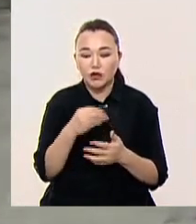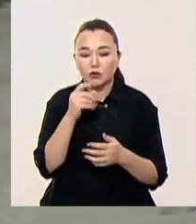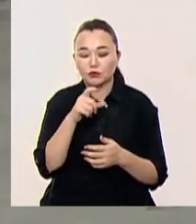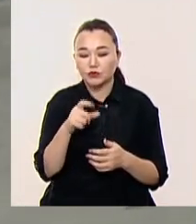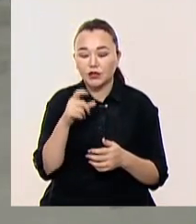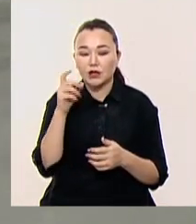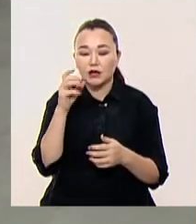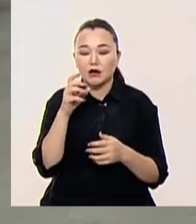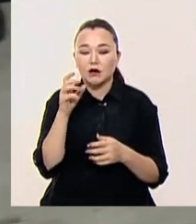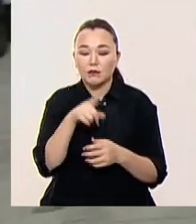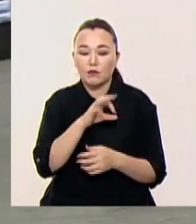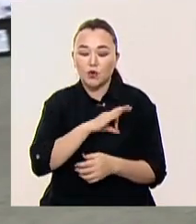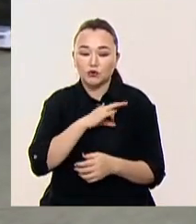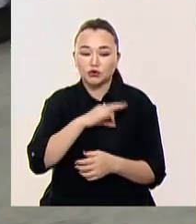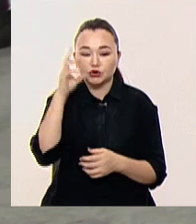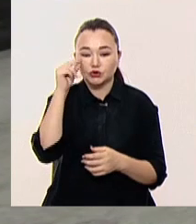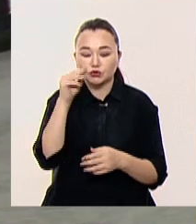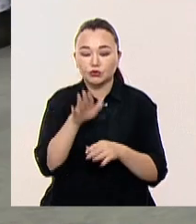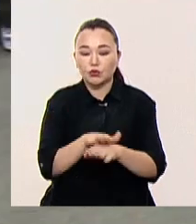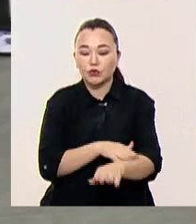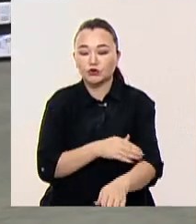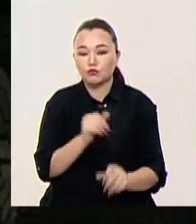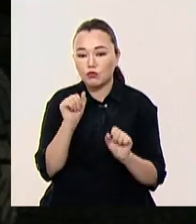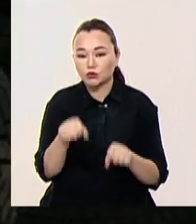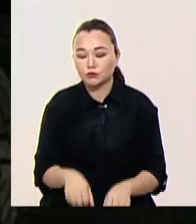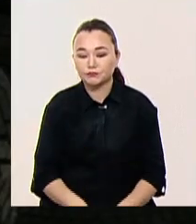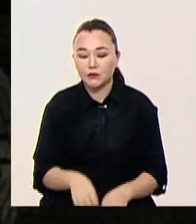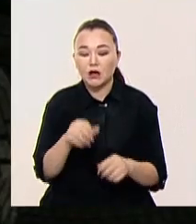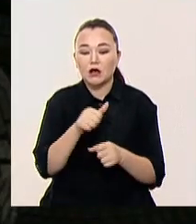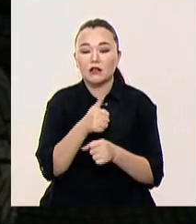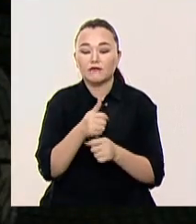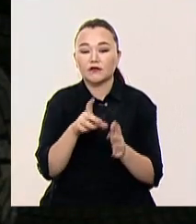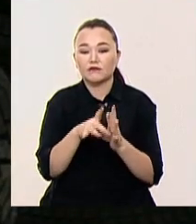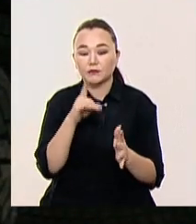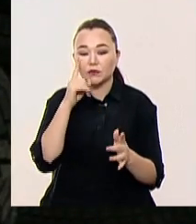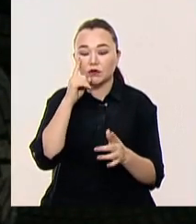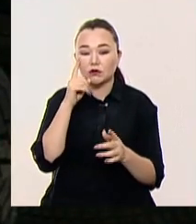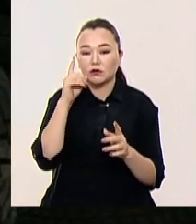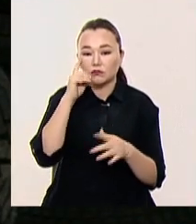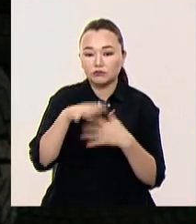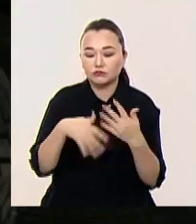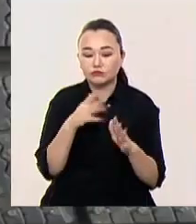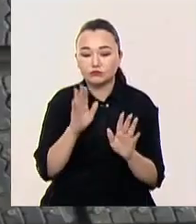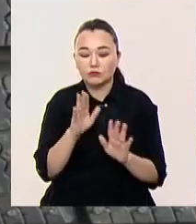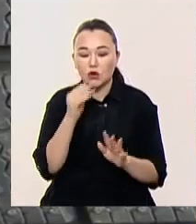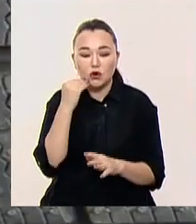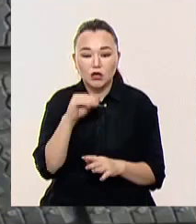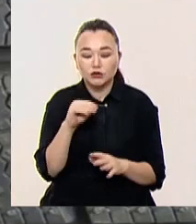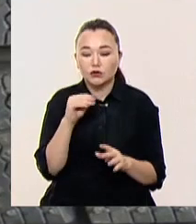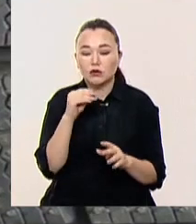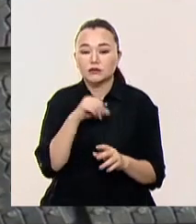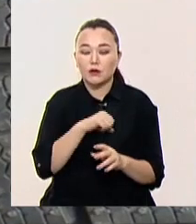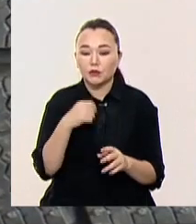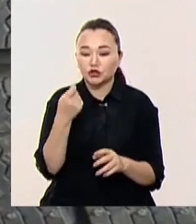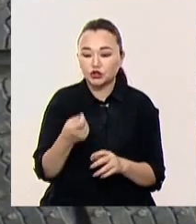айтуынша, олардың пайдалану мерзімі де ұзағырақ екен. Бастысы таңдауда шатаспау керек дейді сатушылар. Сапасы сыр бере қоймайтын